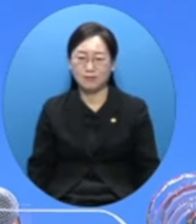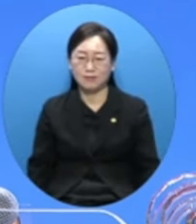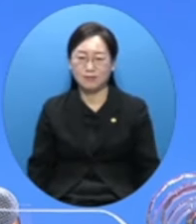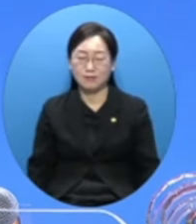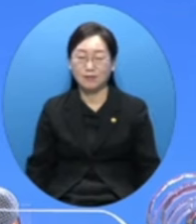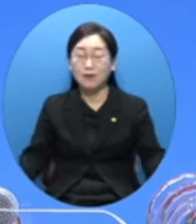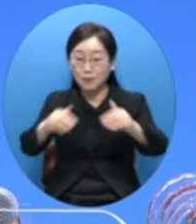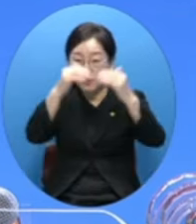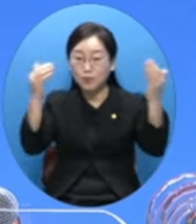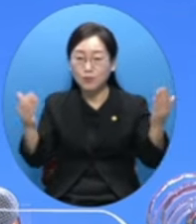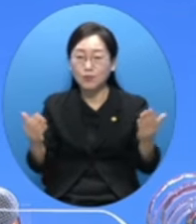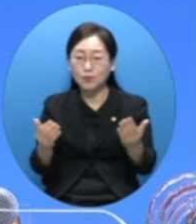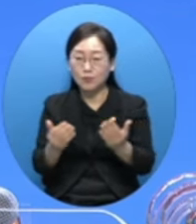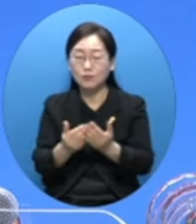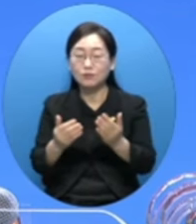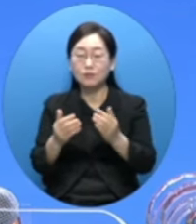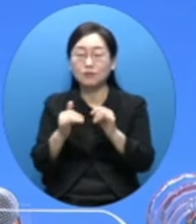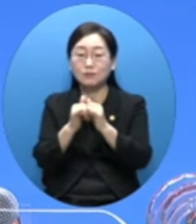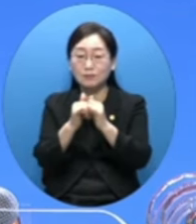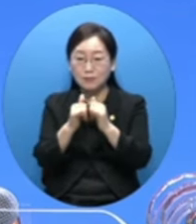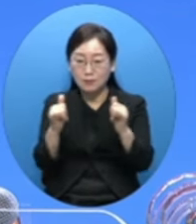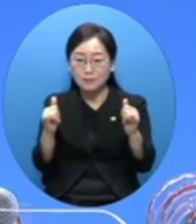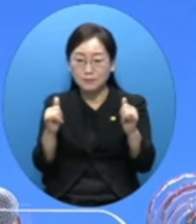모든 사람이